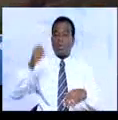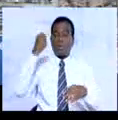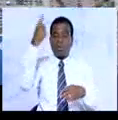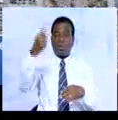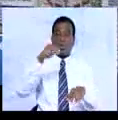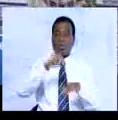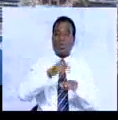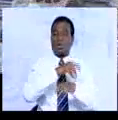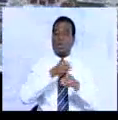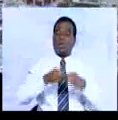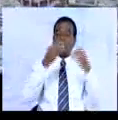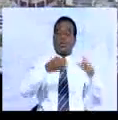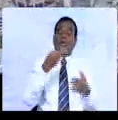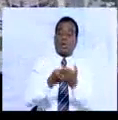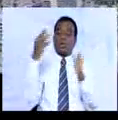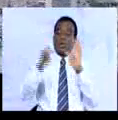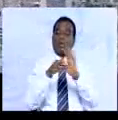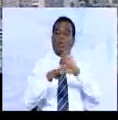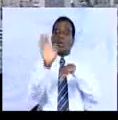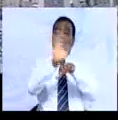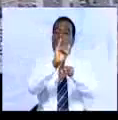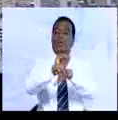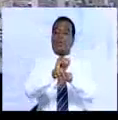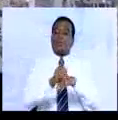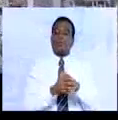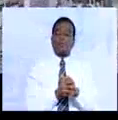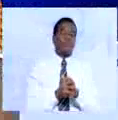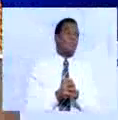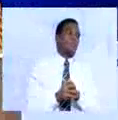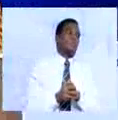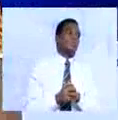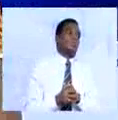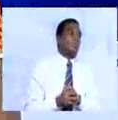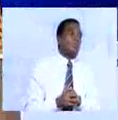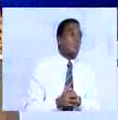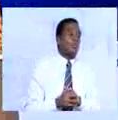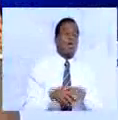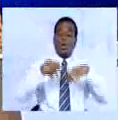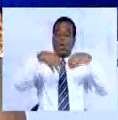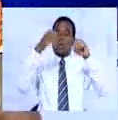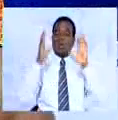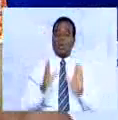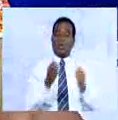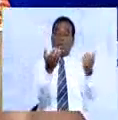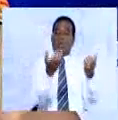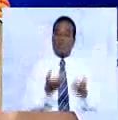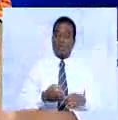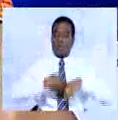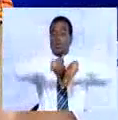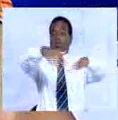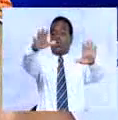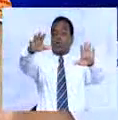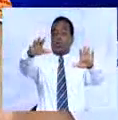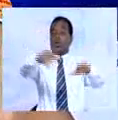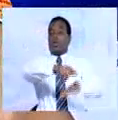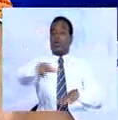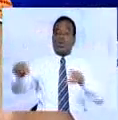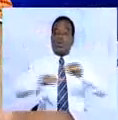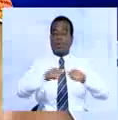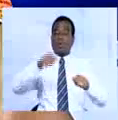compréhension de l'offre de financement en Côte d'Ivoire. Les commerçants veulent relancer leurs activités